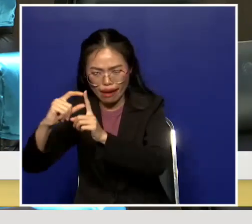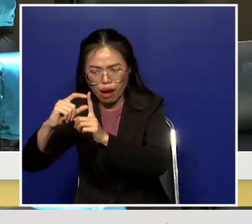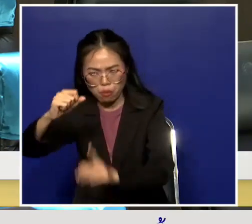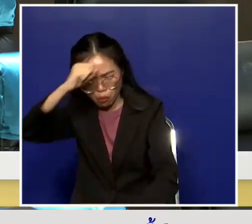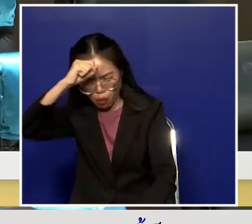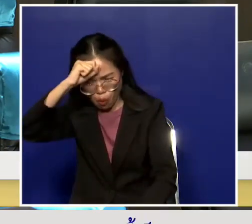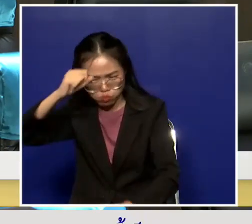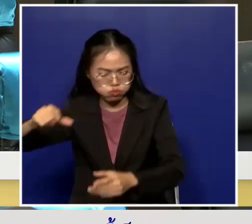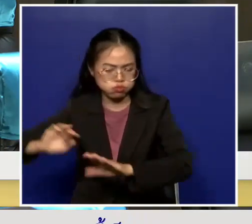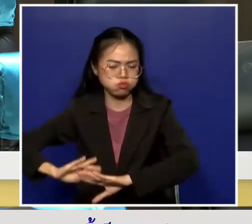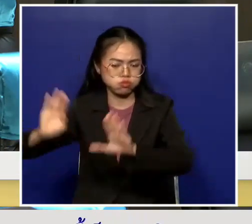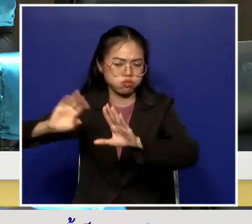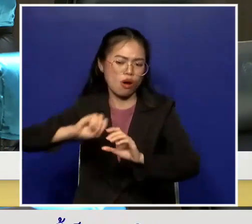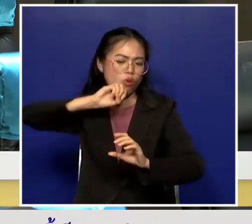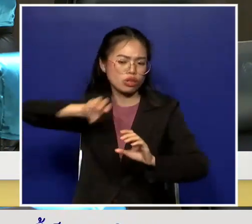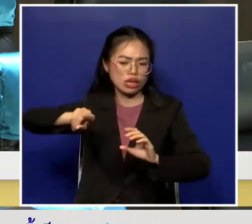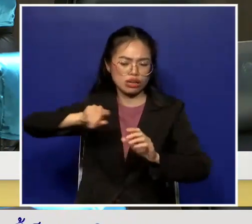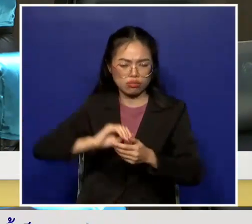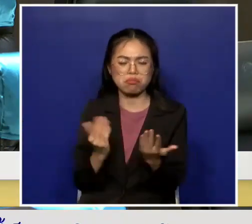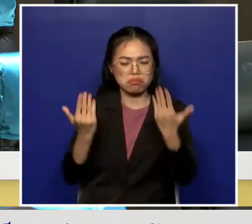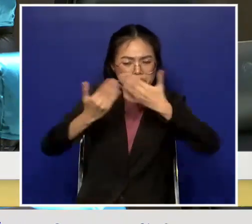คำว่าโง่ๆอะไรนั่นนะนะครับขอบคุณครับ